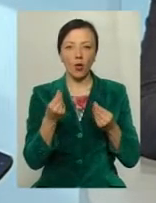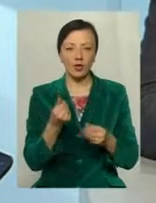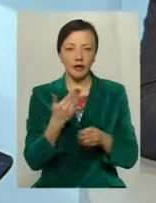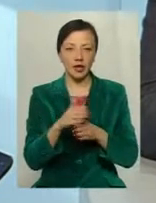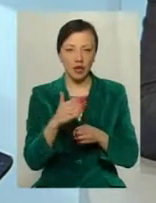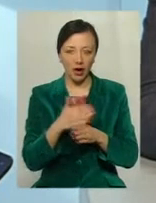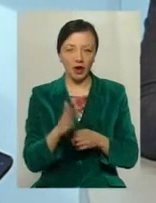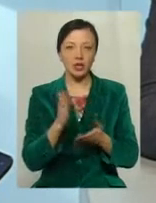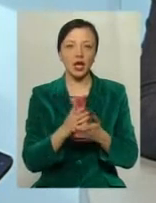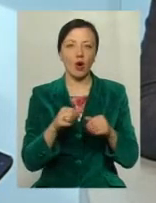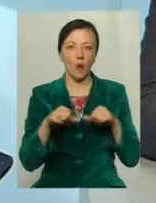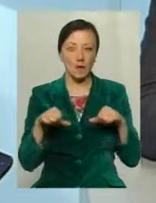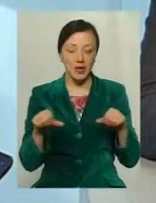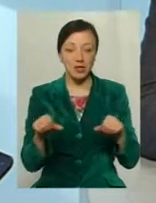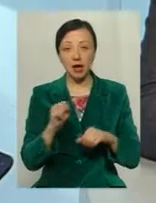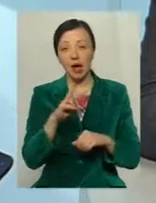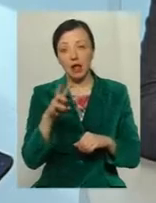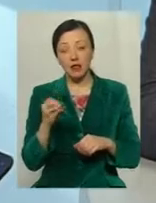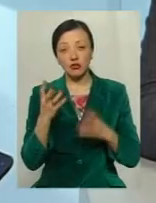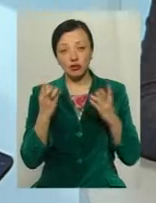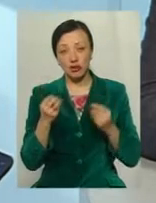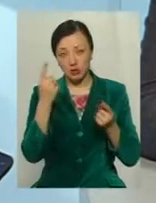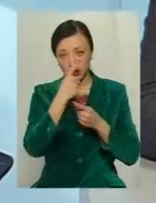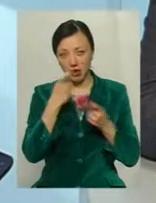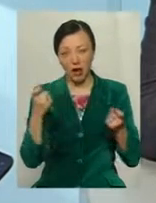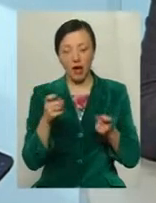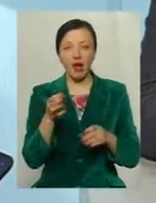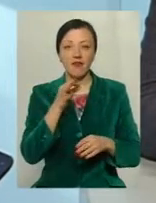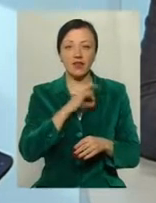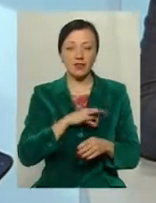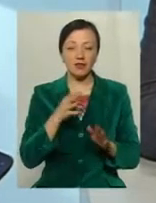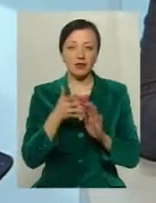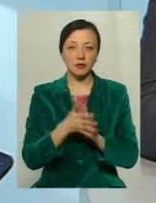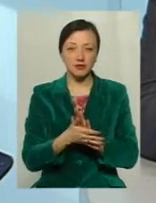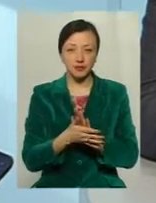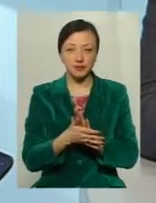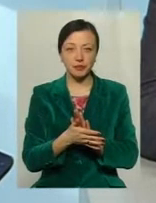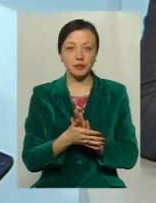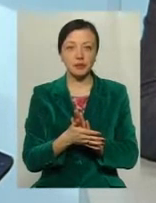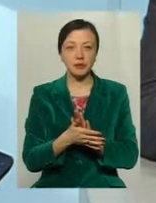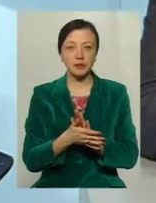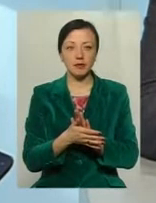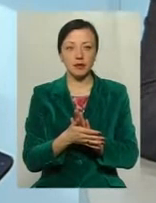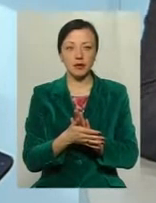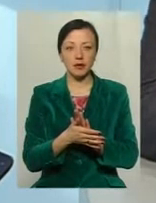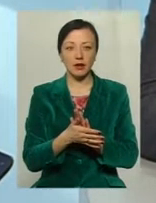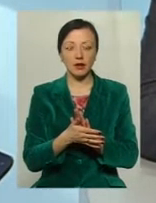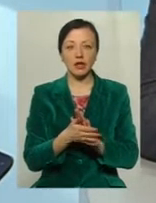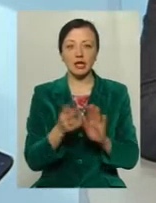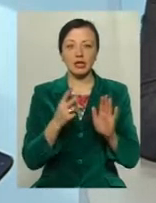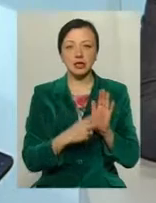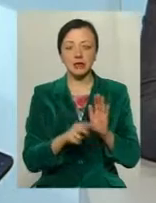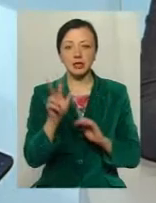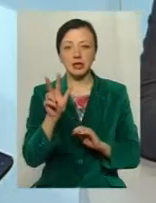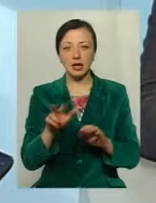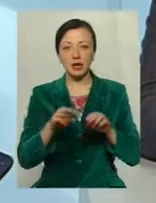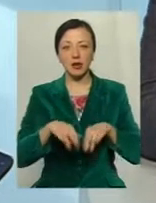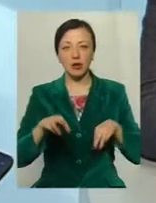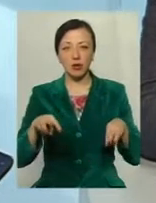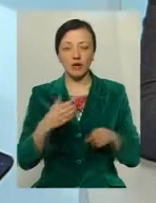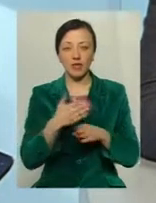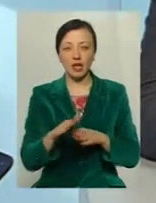соціальний захист, ми не можемо себе підмінити охорону здоров'я. Тому безумовно, ми будемо в цьому виділяти. Безумовно, всі